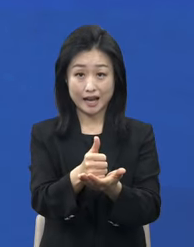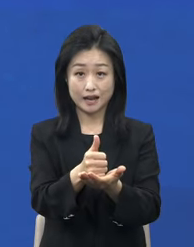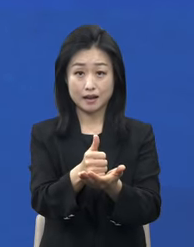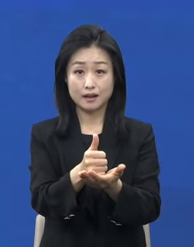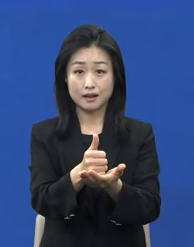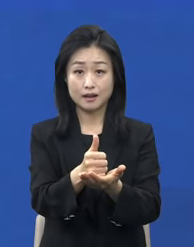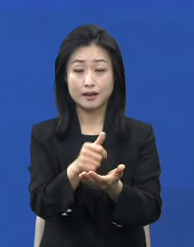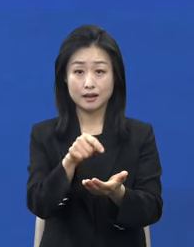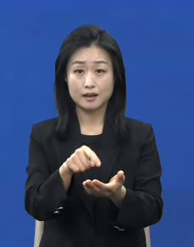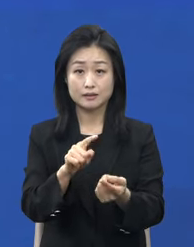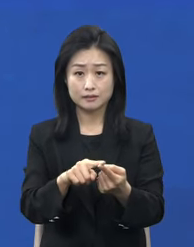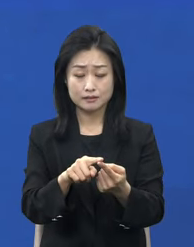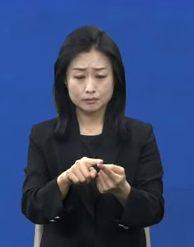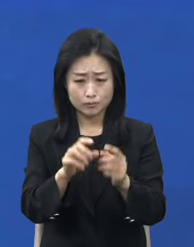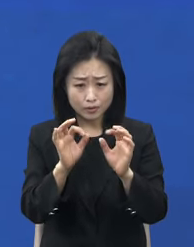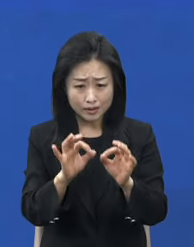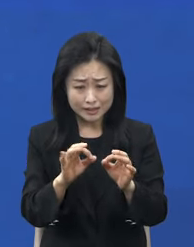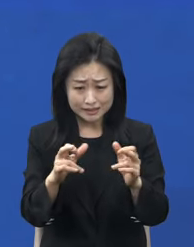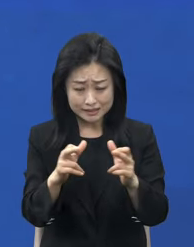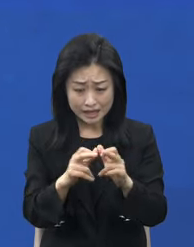비장애인이라는 문제도 제기되었습니다.